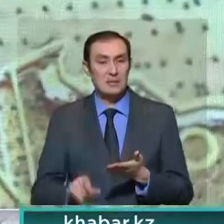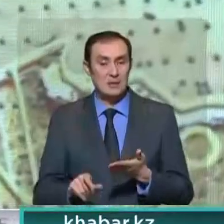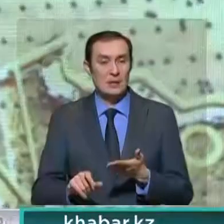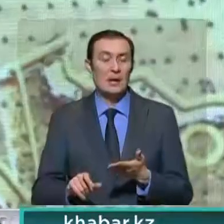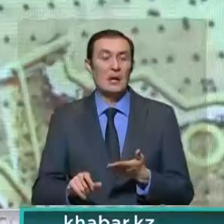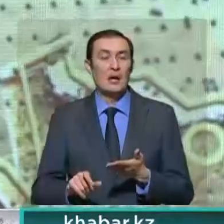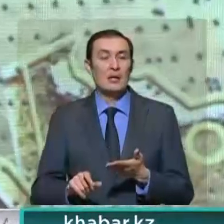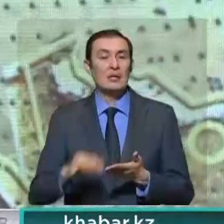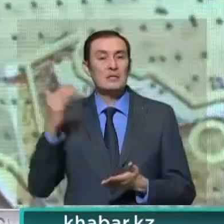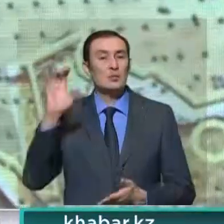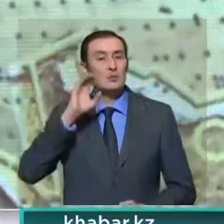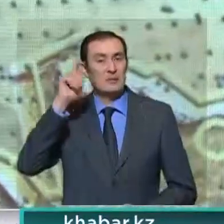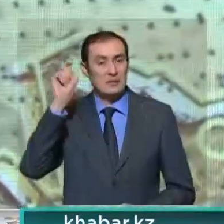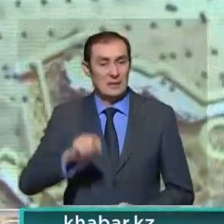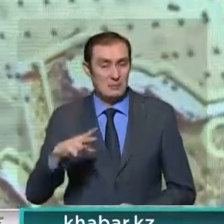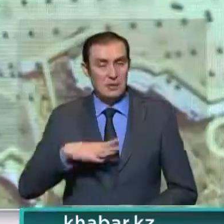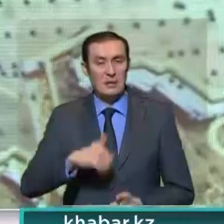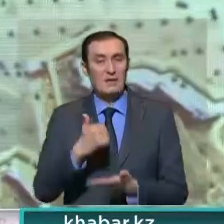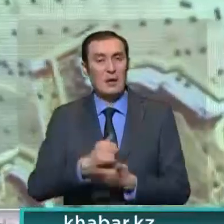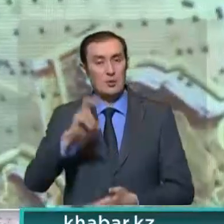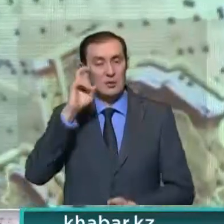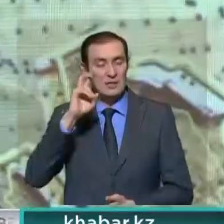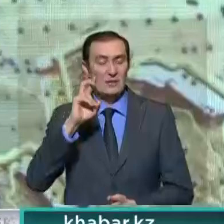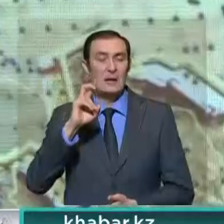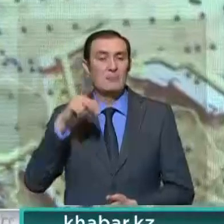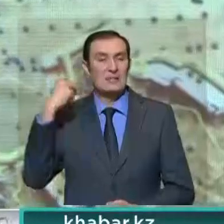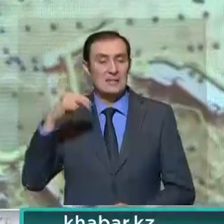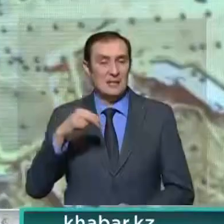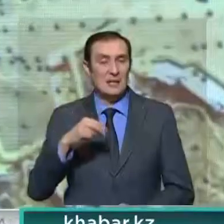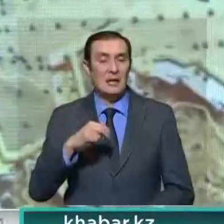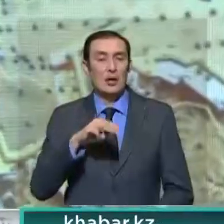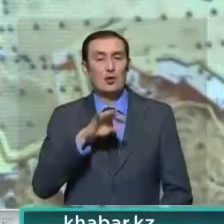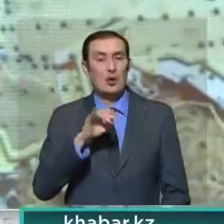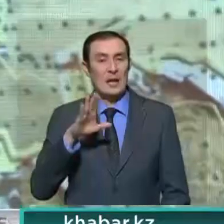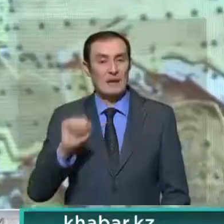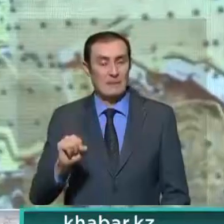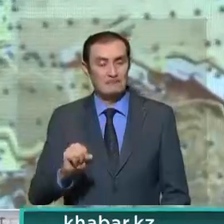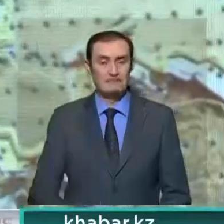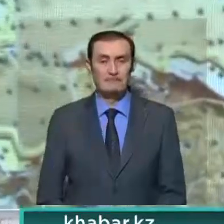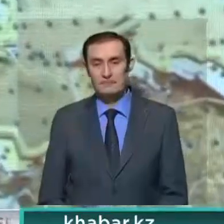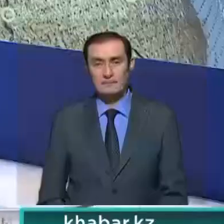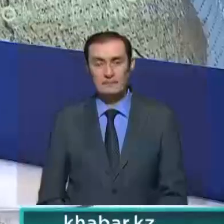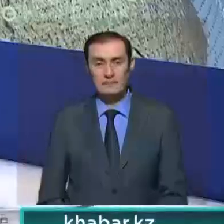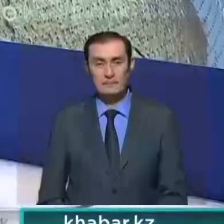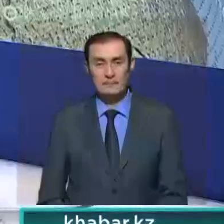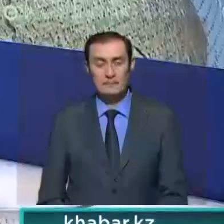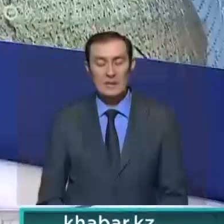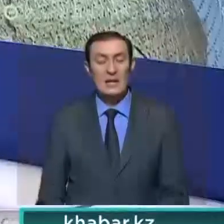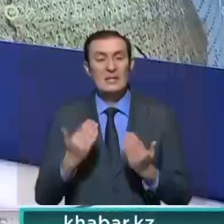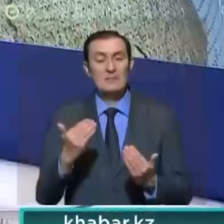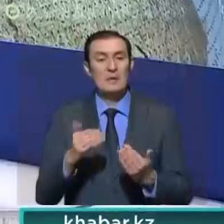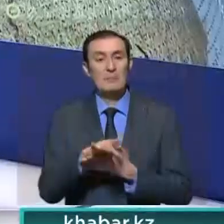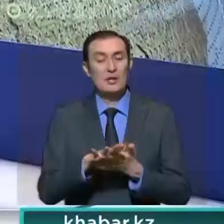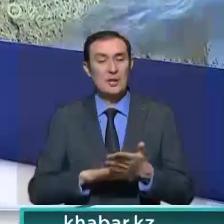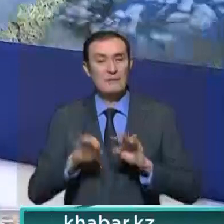Жан Батырова и прямиком из Узбекистана там продолжается визит нашего главы государства в Узбекистан продолжаем выпуск теперь